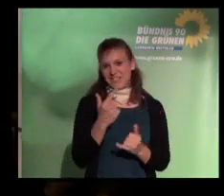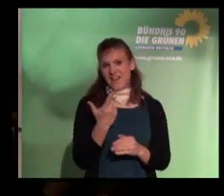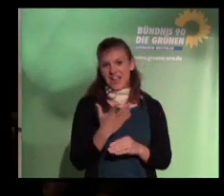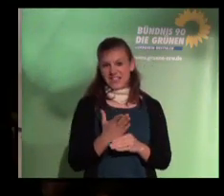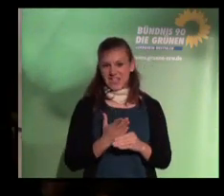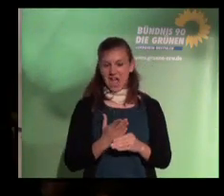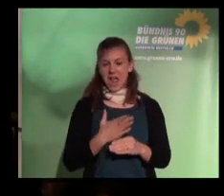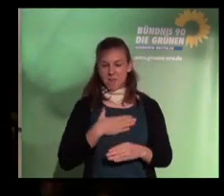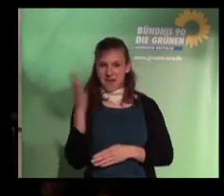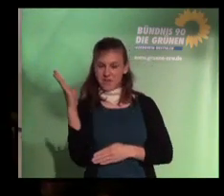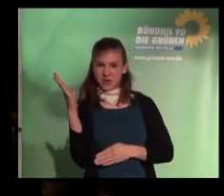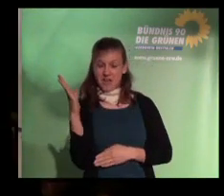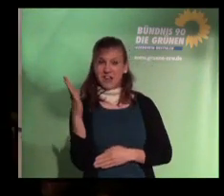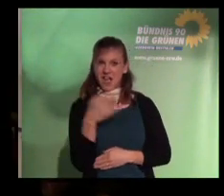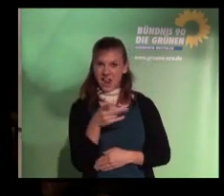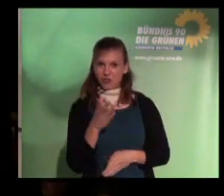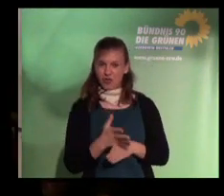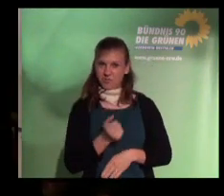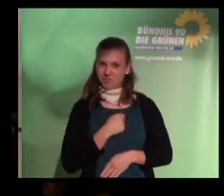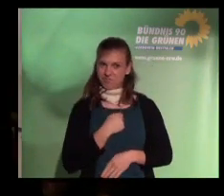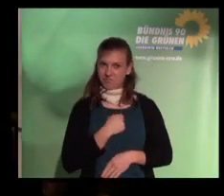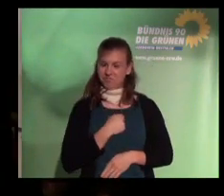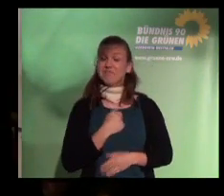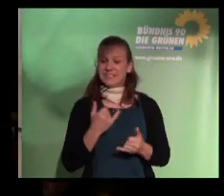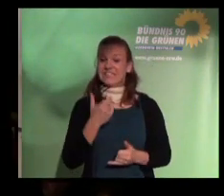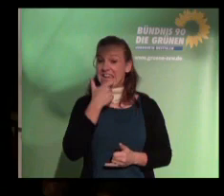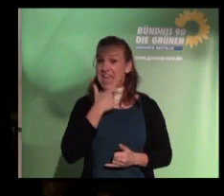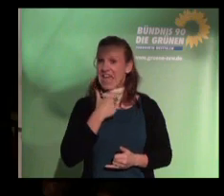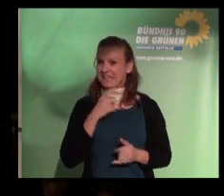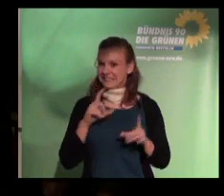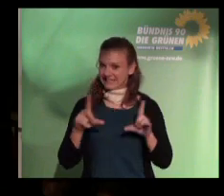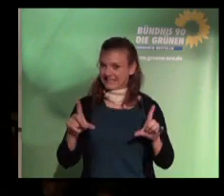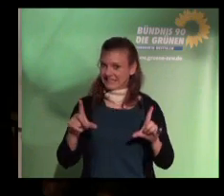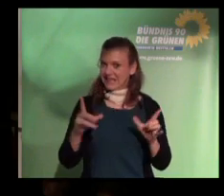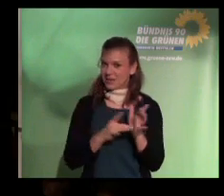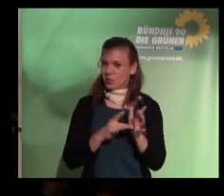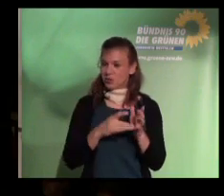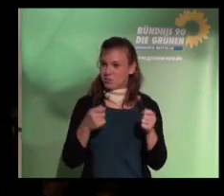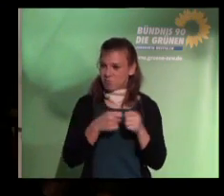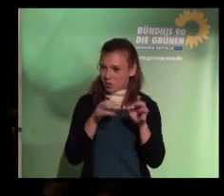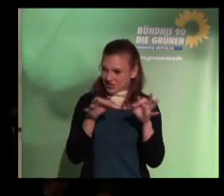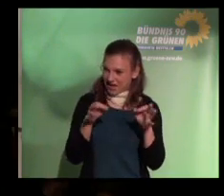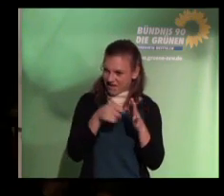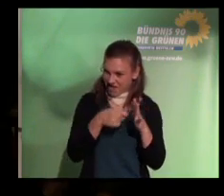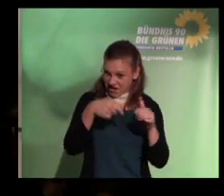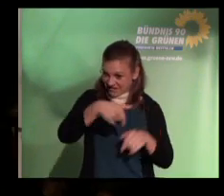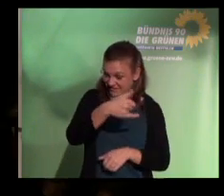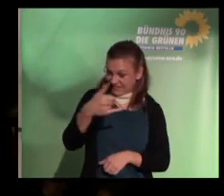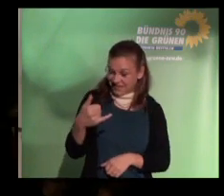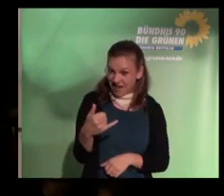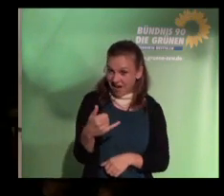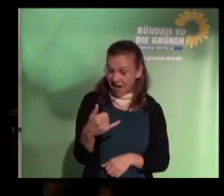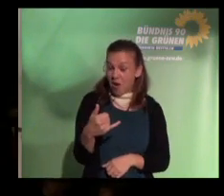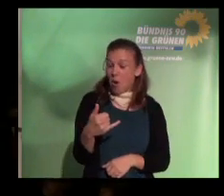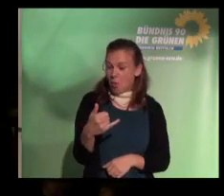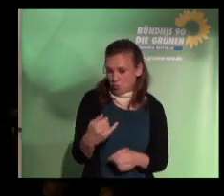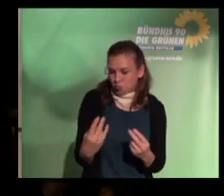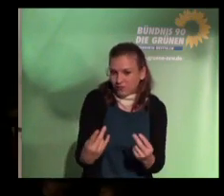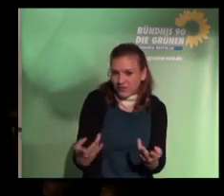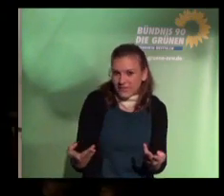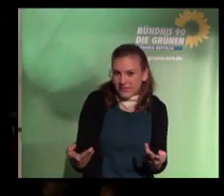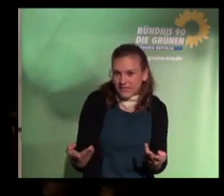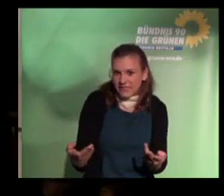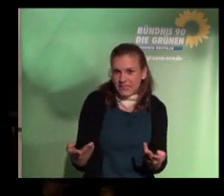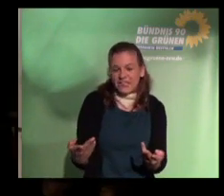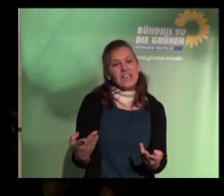dieser Rede. Dem ernsten Teil, weil bei der Bundestagswahl in diesem Jahr, das ist ja schon wichtig, ich will es